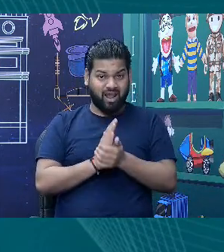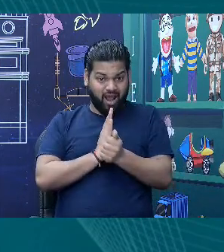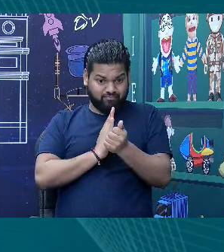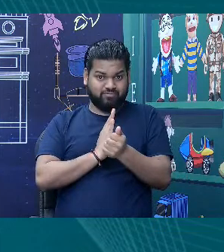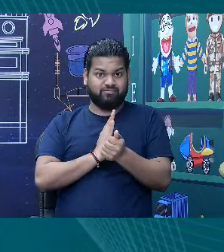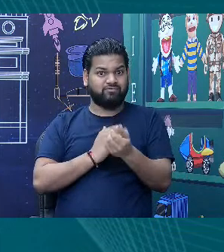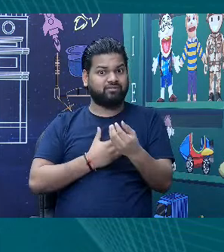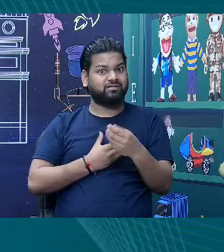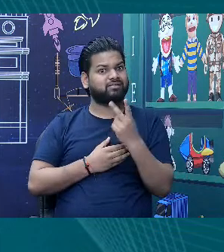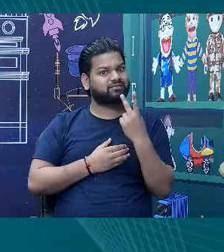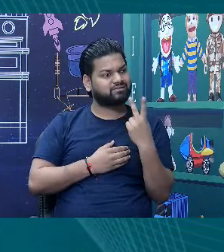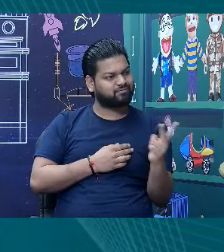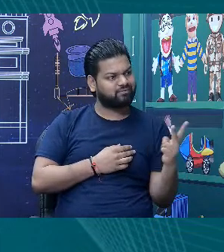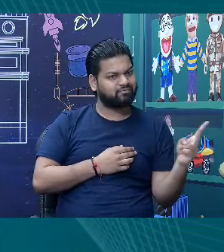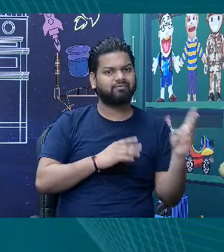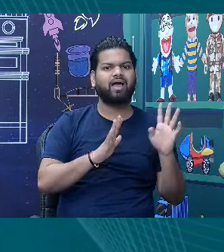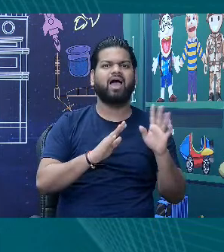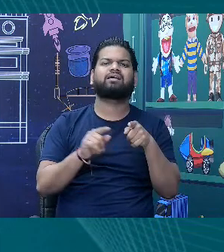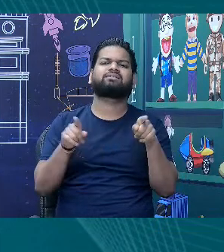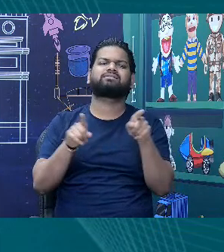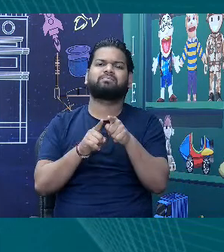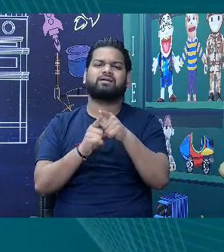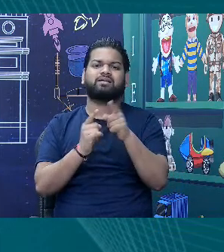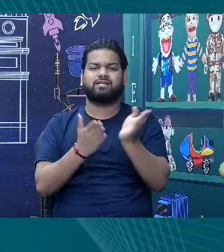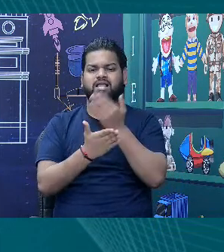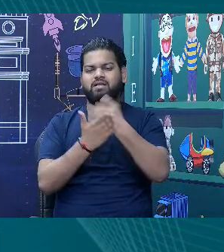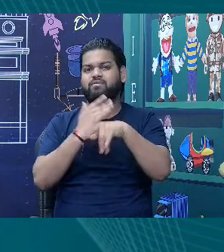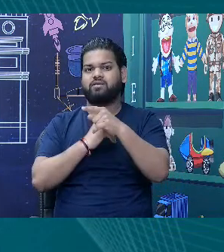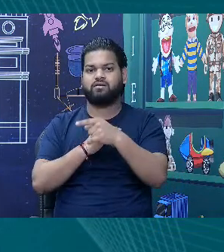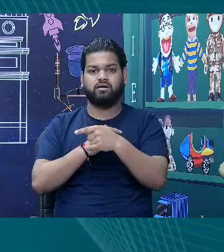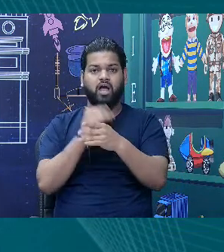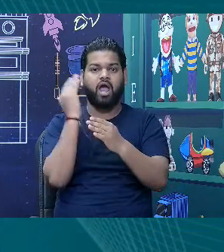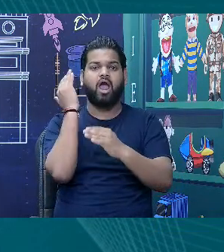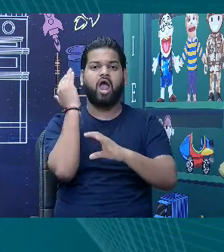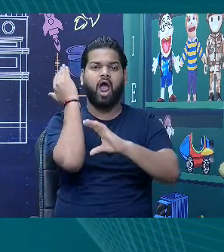एंड दिस इज द मैसेज ऑफ द स्टोरी, दिस लेसन.